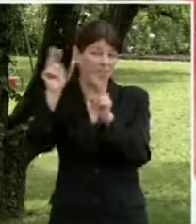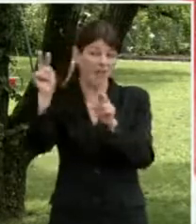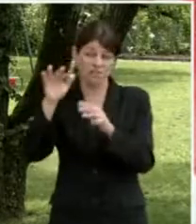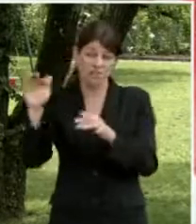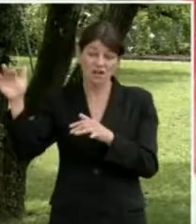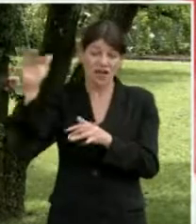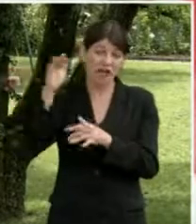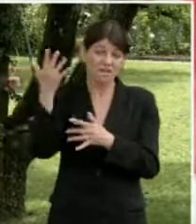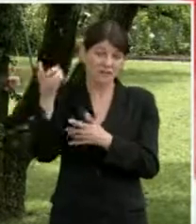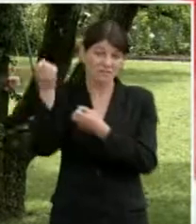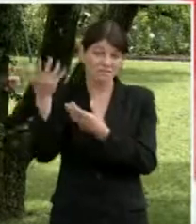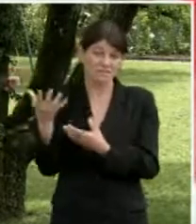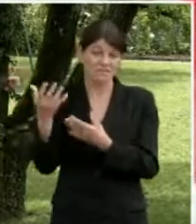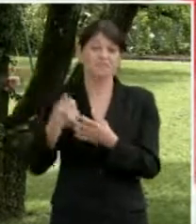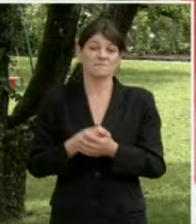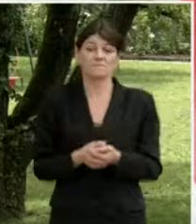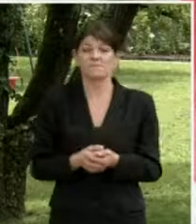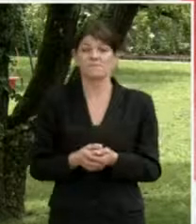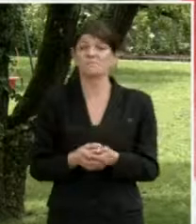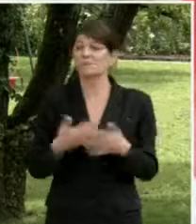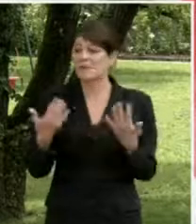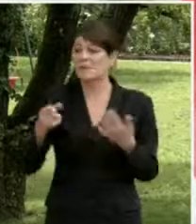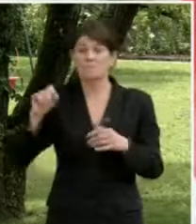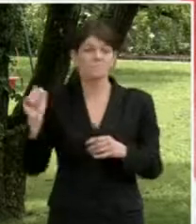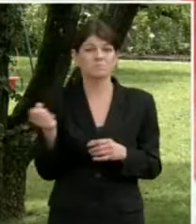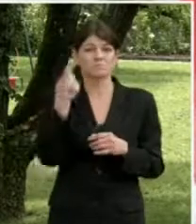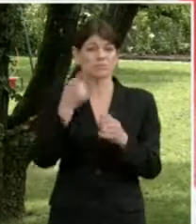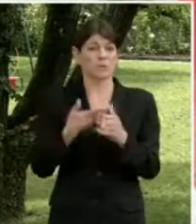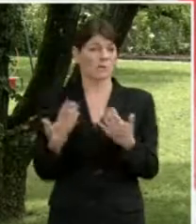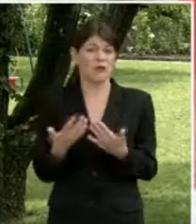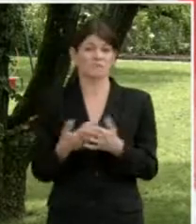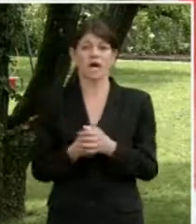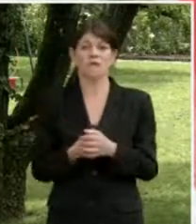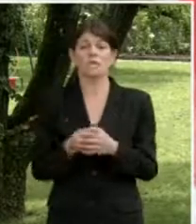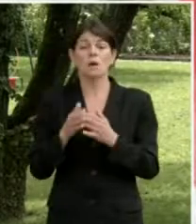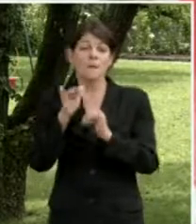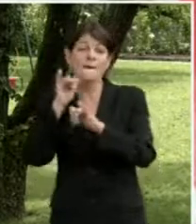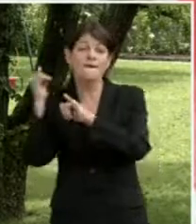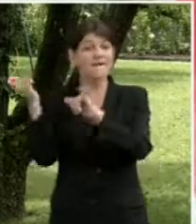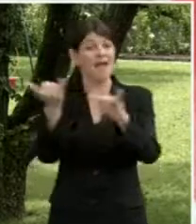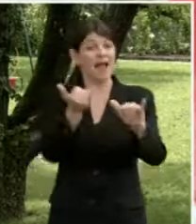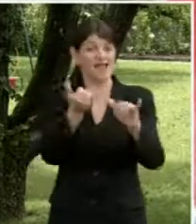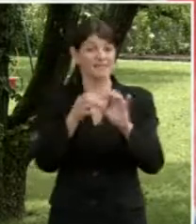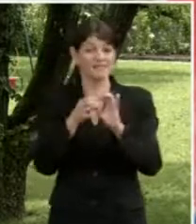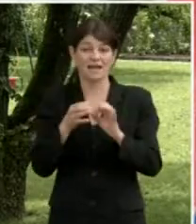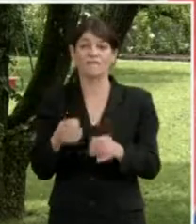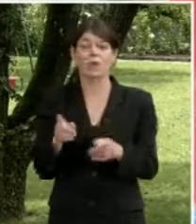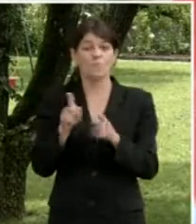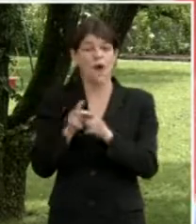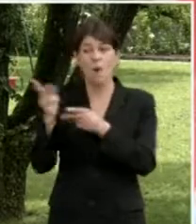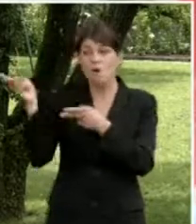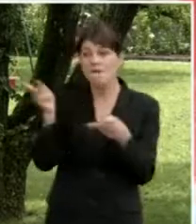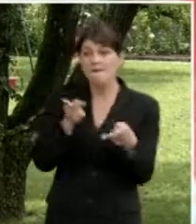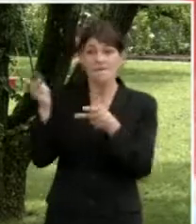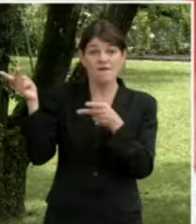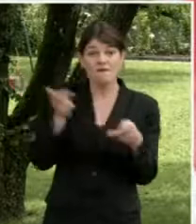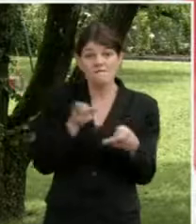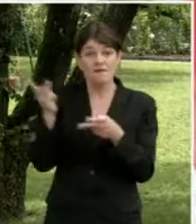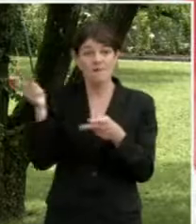Ebene mit ihnen rechnen, insbesondere was das Reisen und die Lieferketten